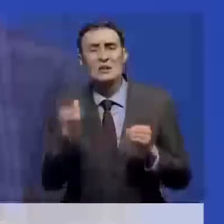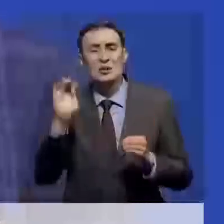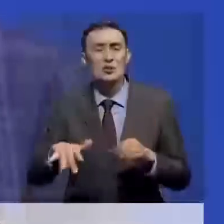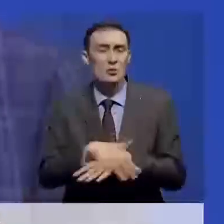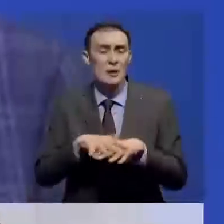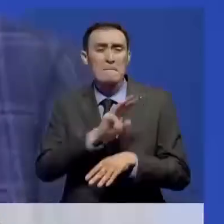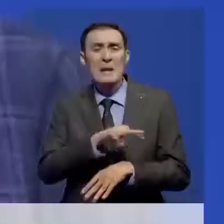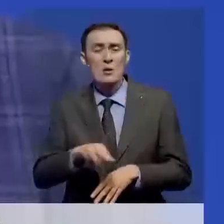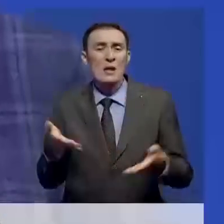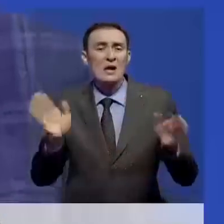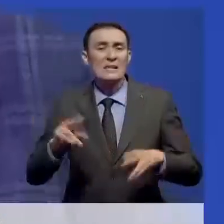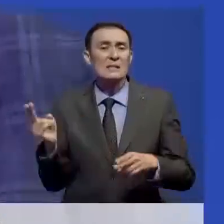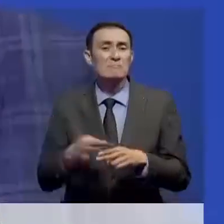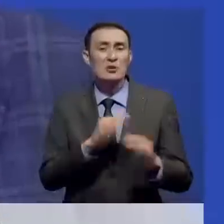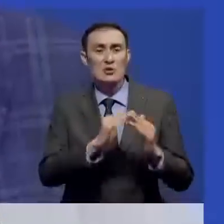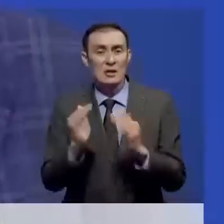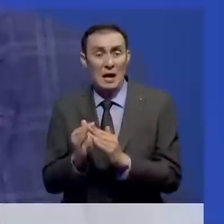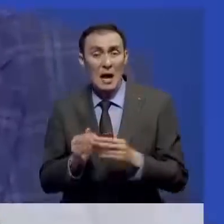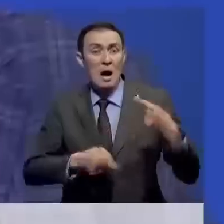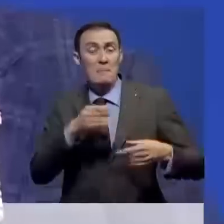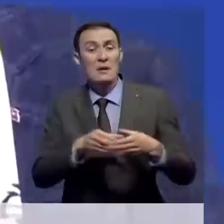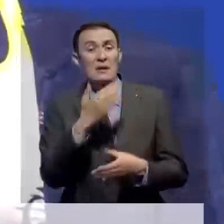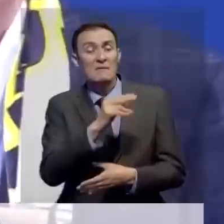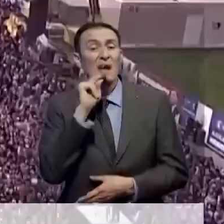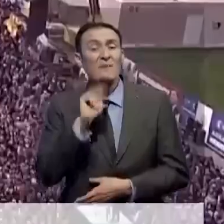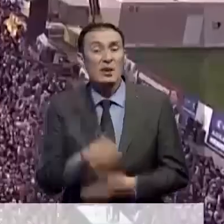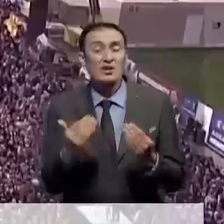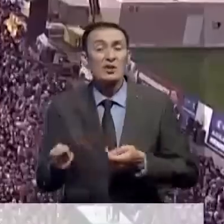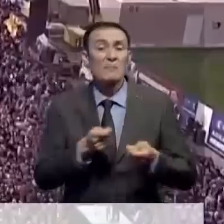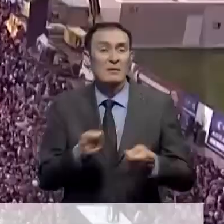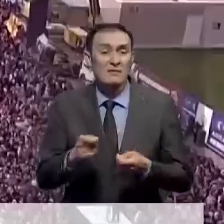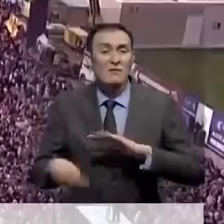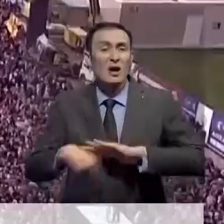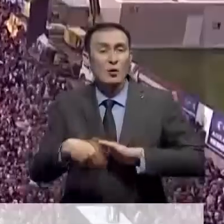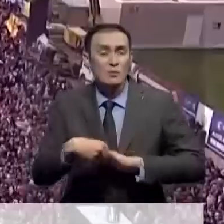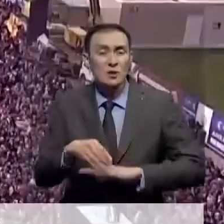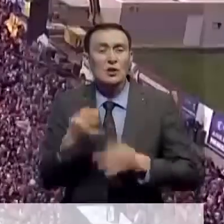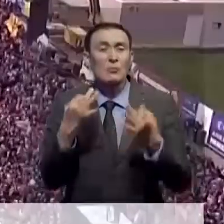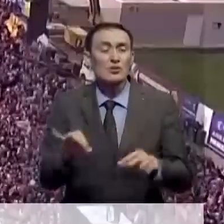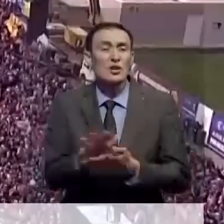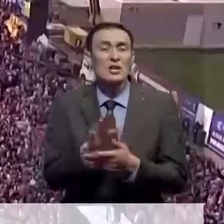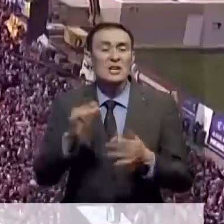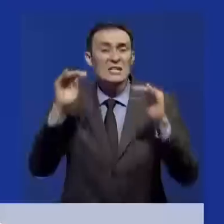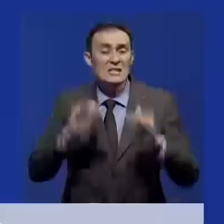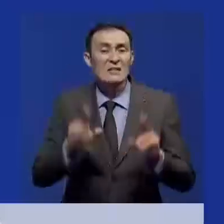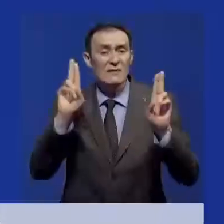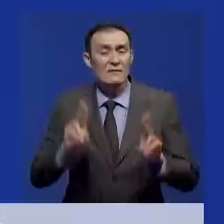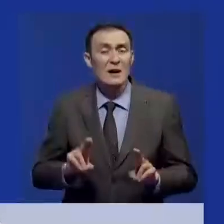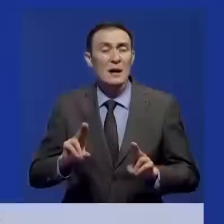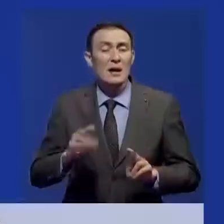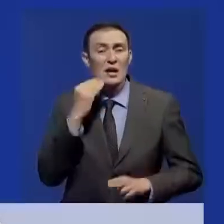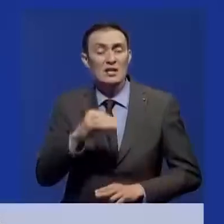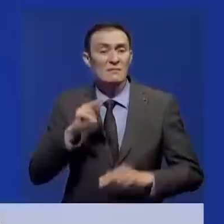людей, миллионы остались без жилья. Противники Эрдогана обвиняют нынешнее правительство в коррупции и допущении низких стандартов